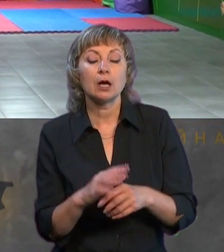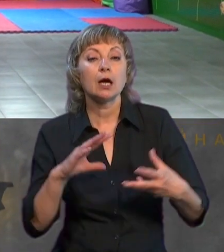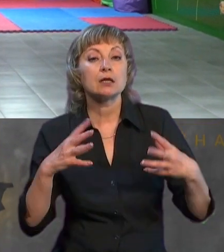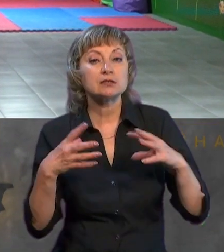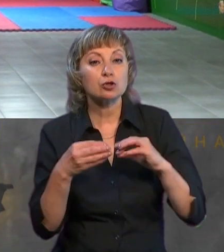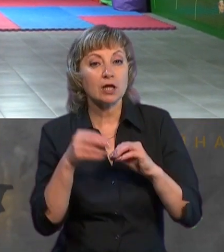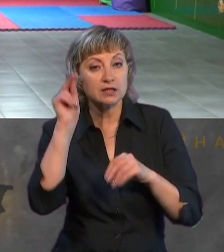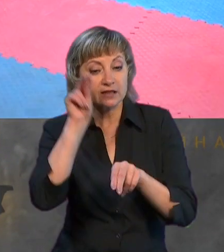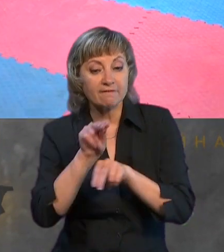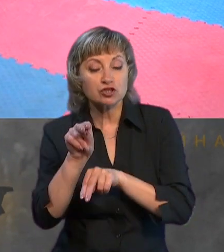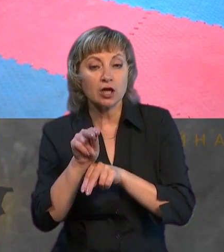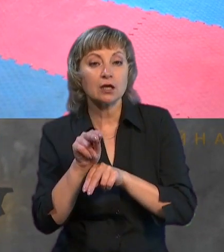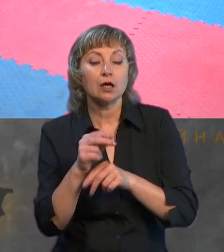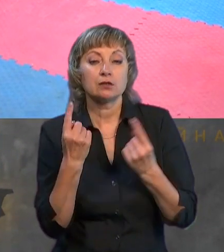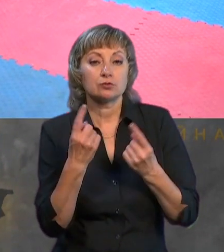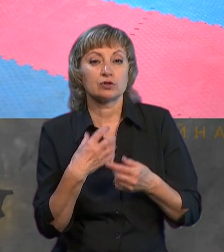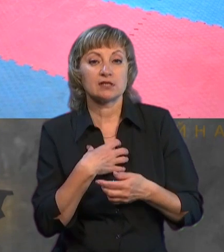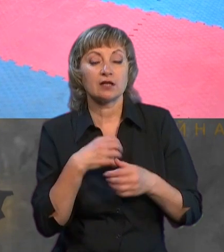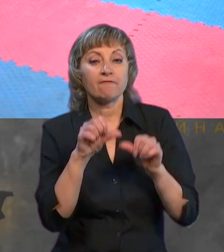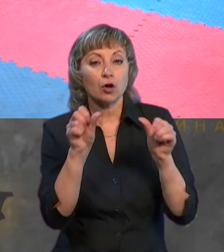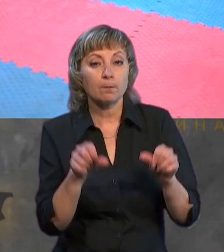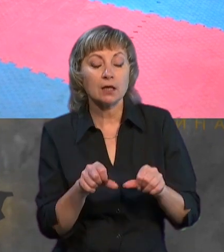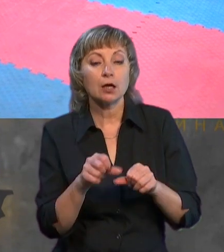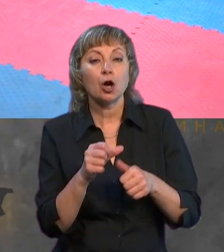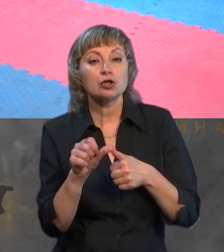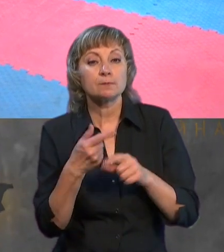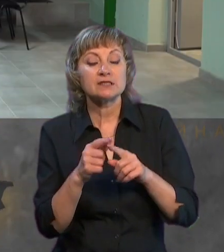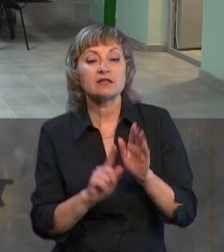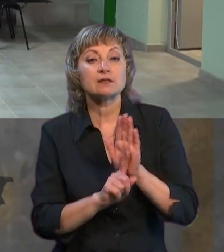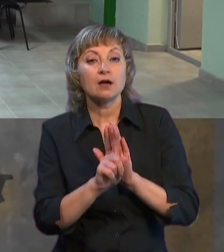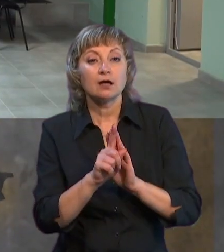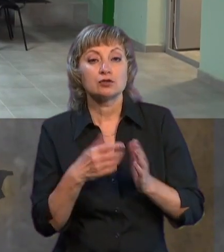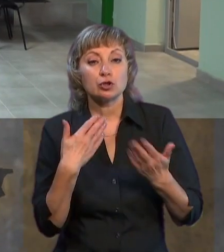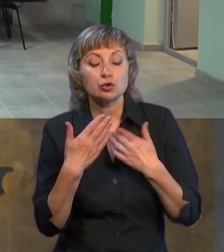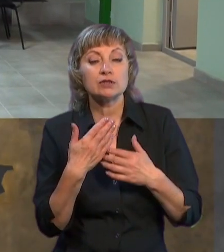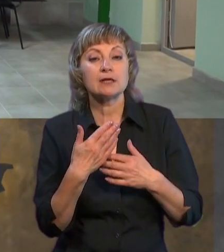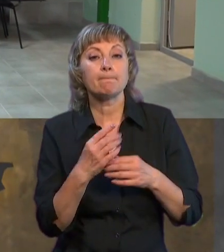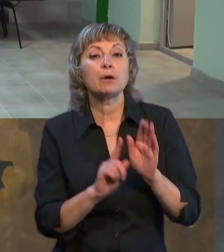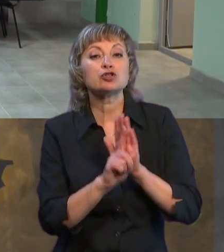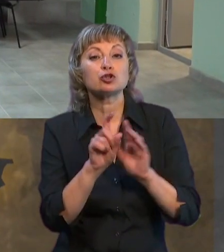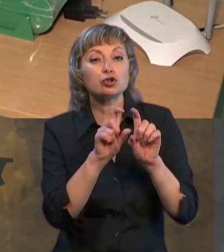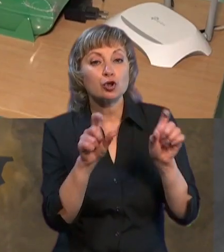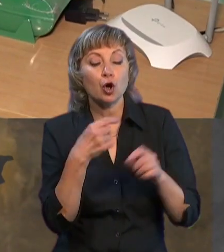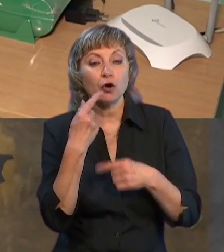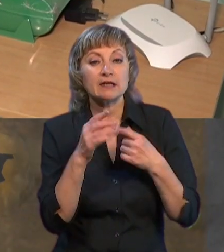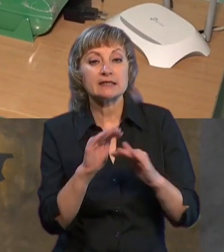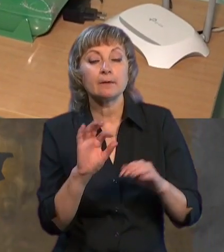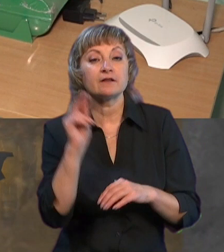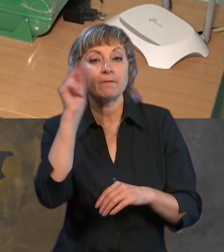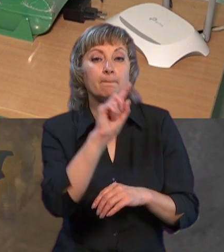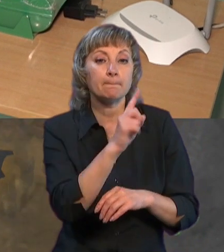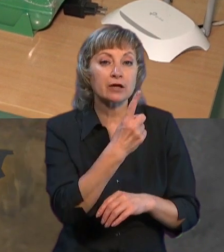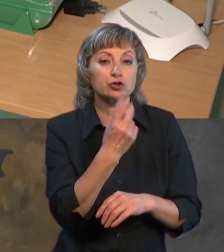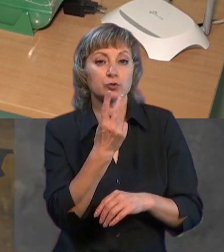результати навчання суттєво залежать від формату. І особливо це стосується початкової школи. Коли ми говоримо про діток, які навчаються у першому, другому,